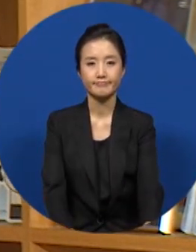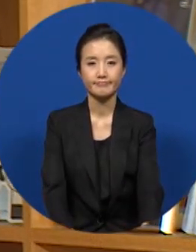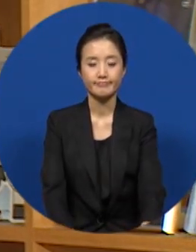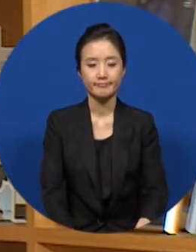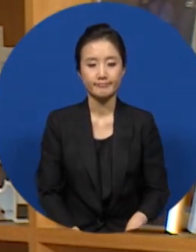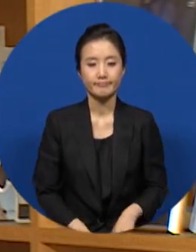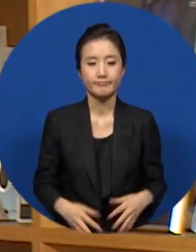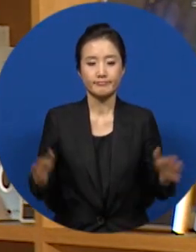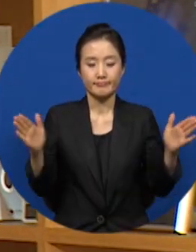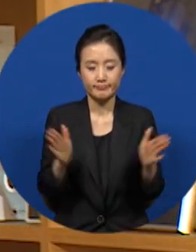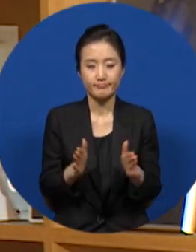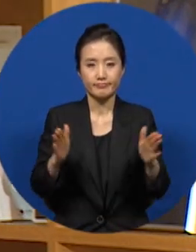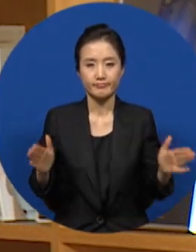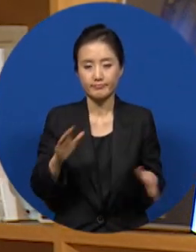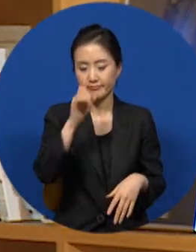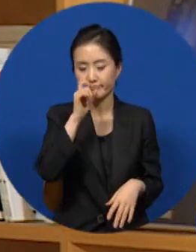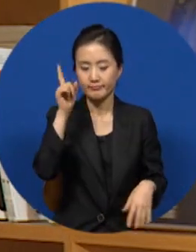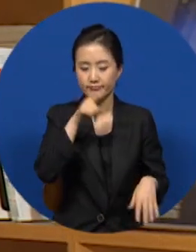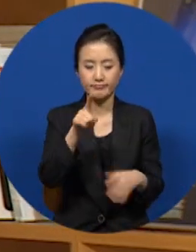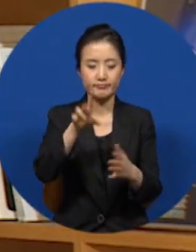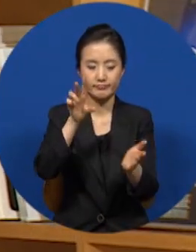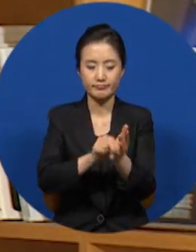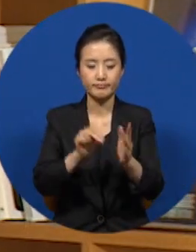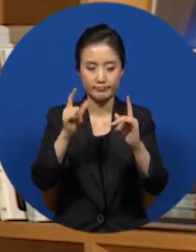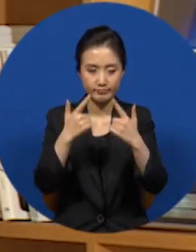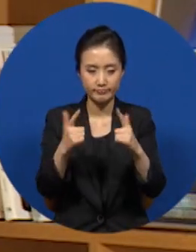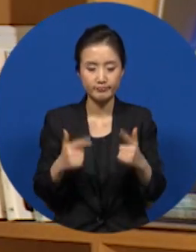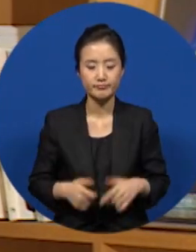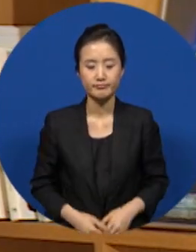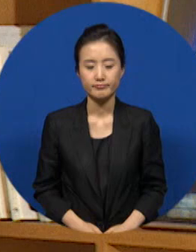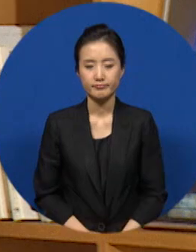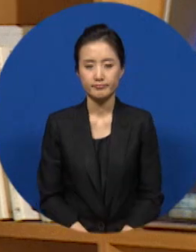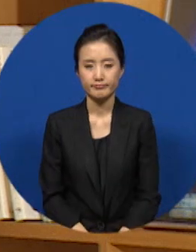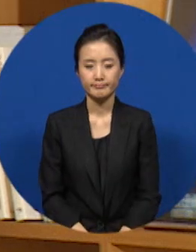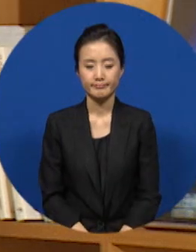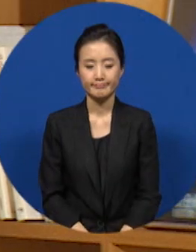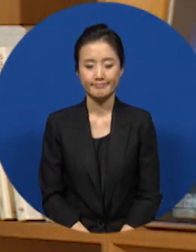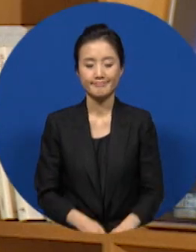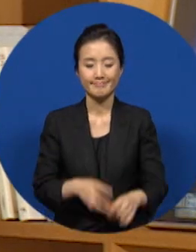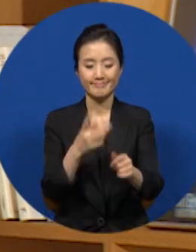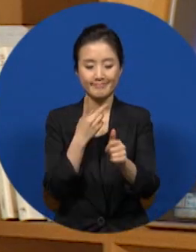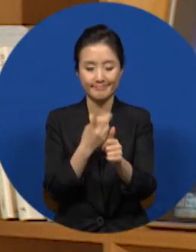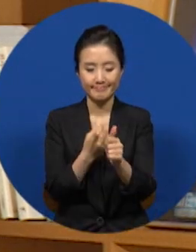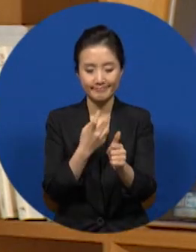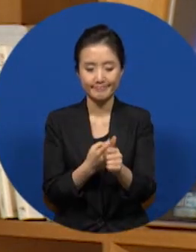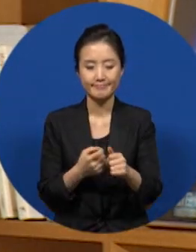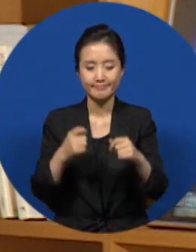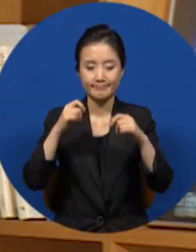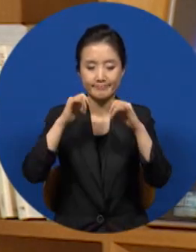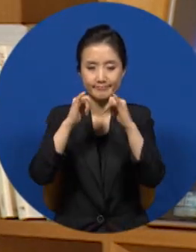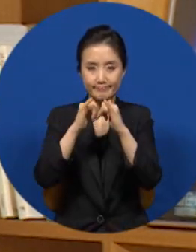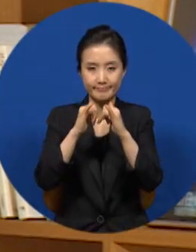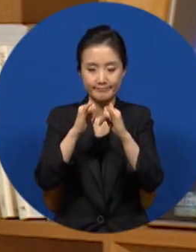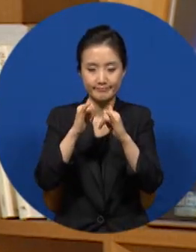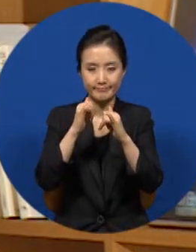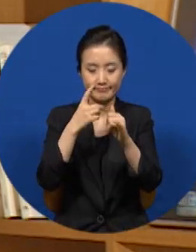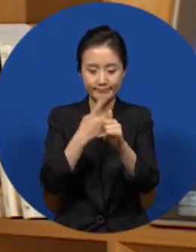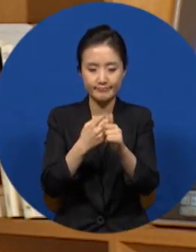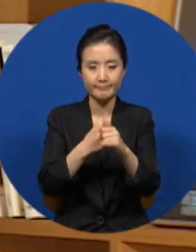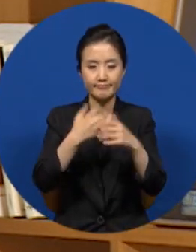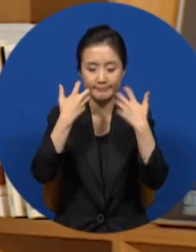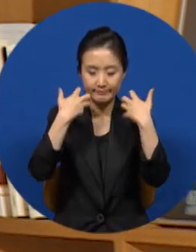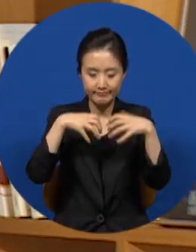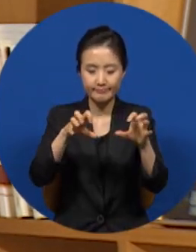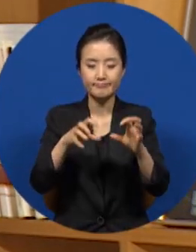나쁜 문제가 아니에요. 좋고 나쁜 문제가 아니에요. 호랑이가 뭐 나쁘다, 토끼가 좋다 이런 개념이 아니지 않습니까? 토끼는 토끼대로, 호랑이 호랑이대로 삶을 사는 거지. 열어봤더니